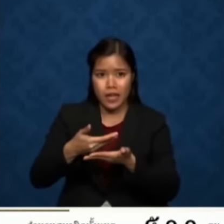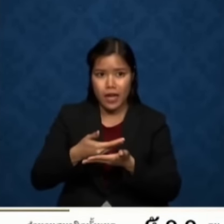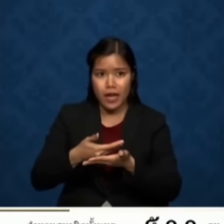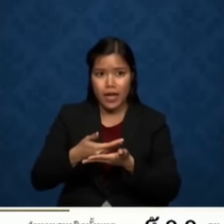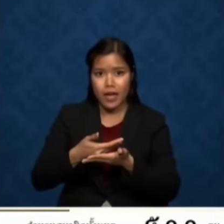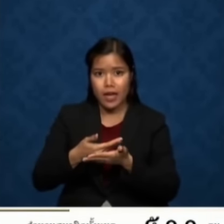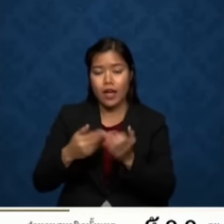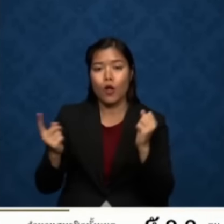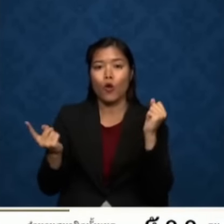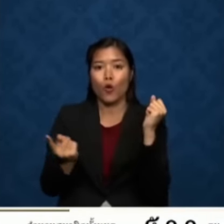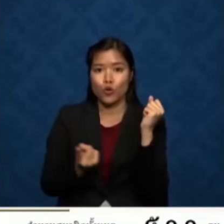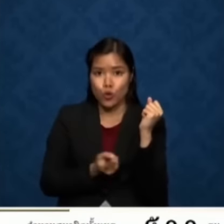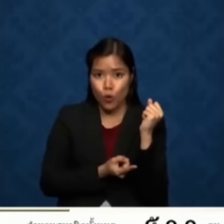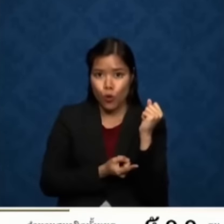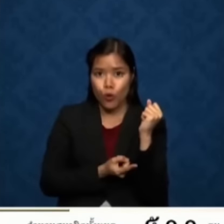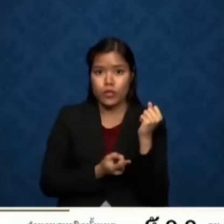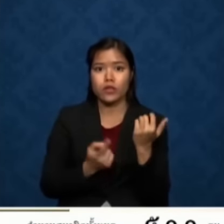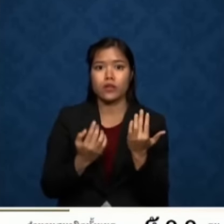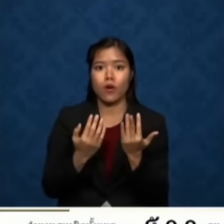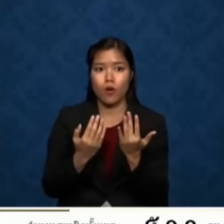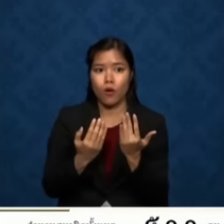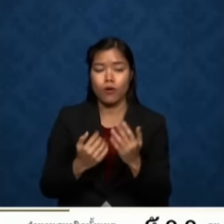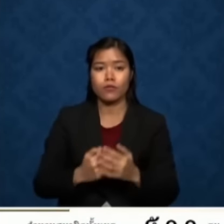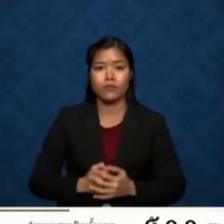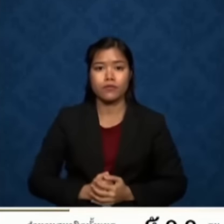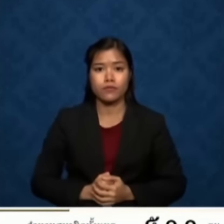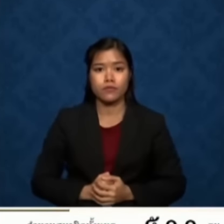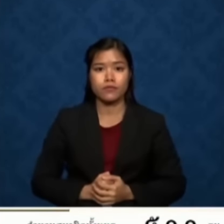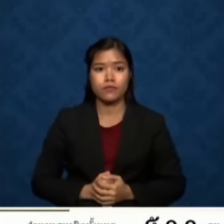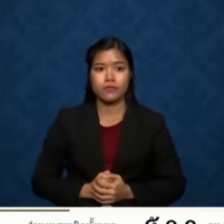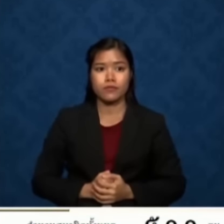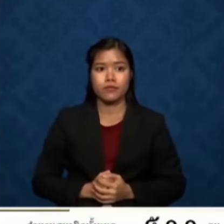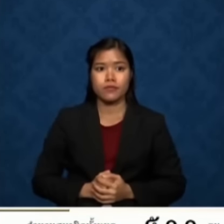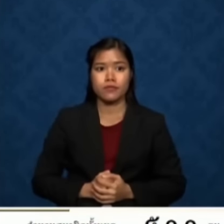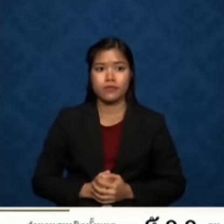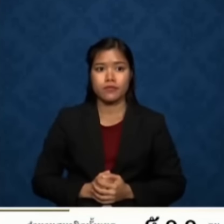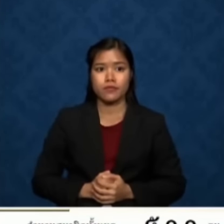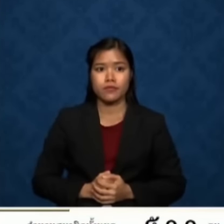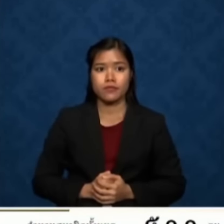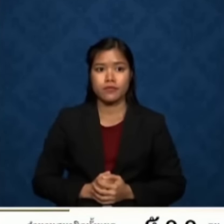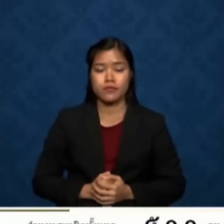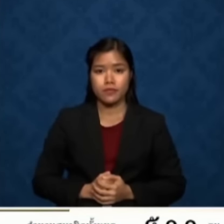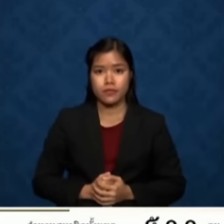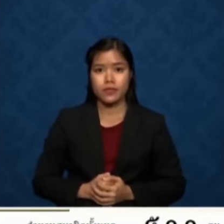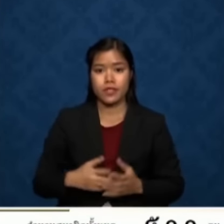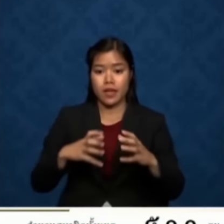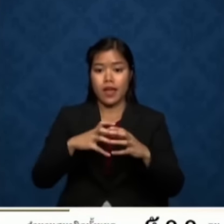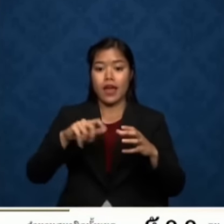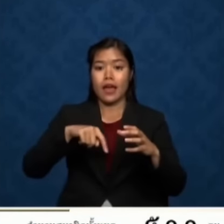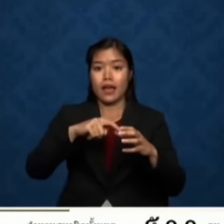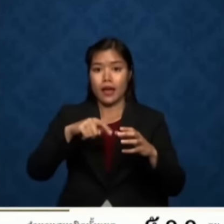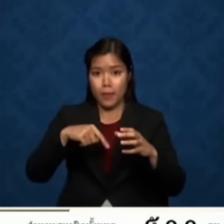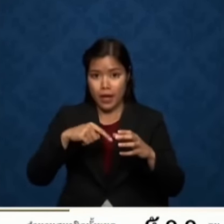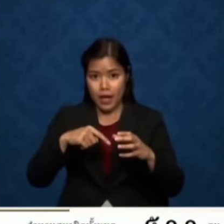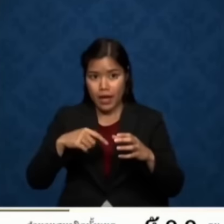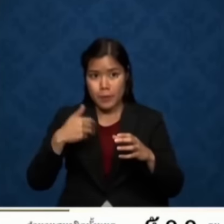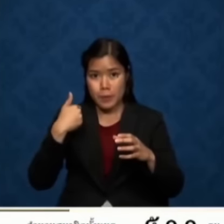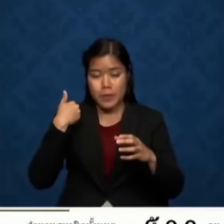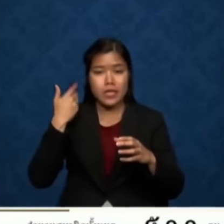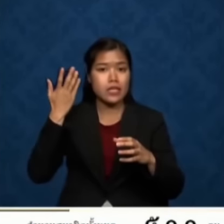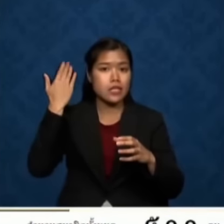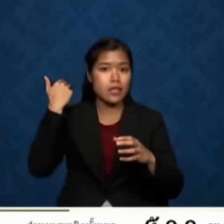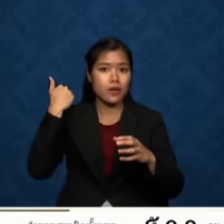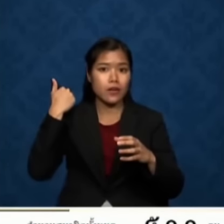คณะกรรมการอนุกรรมการพิจารณาการพักโทษซึ่งมีอยู่ทั้งหมดถูกตั้งไว้ตอนนั้น